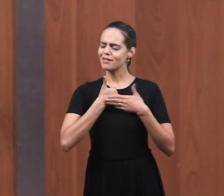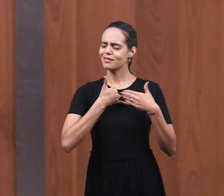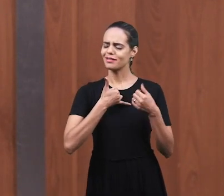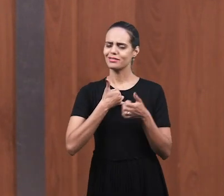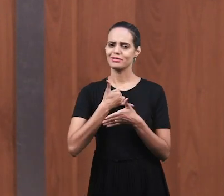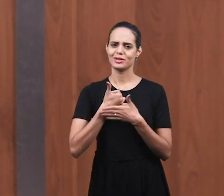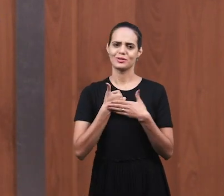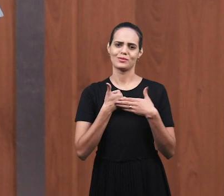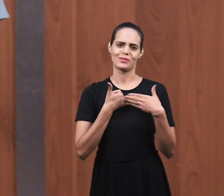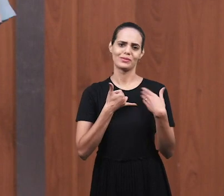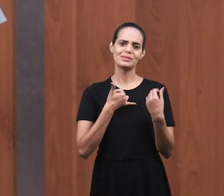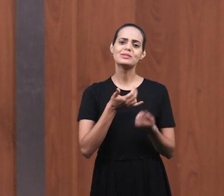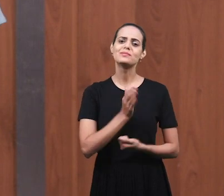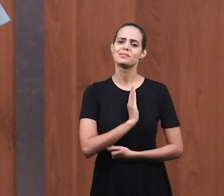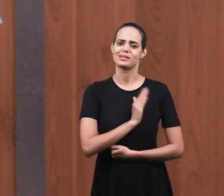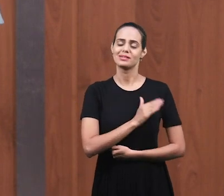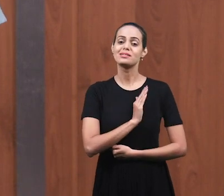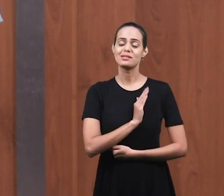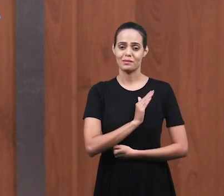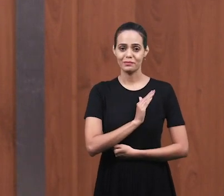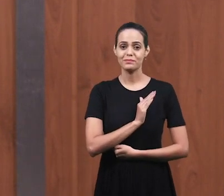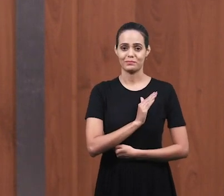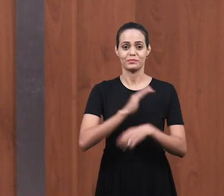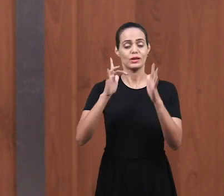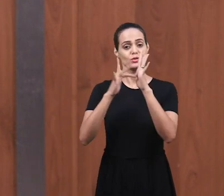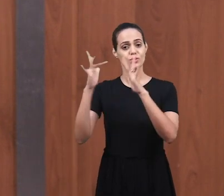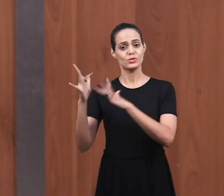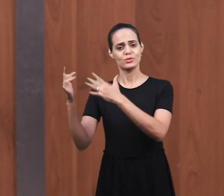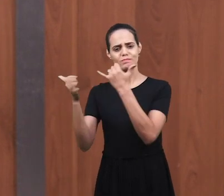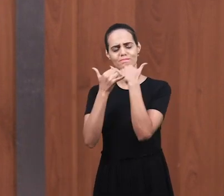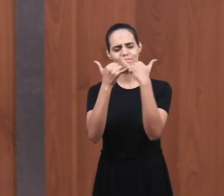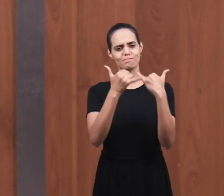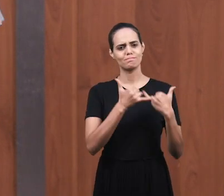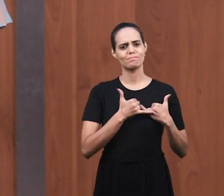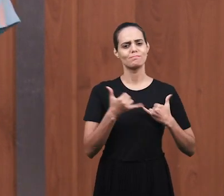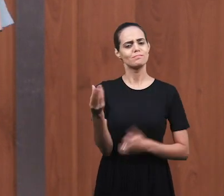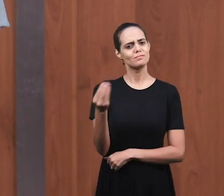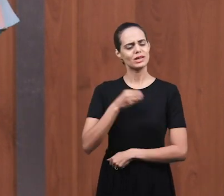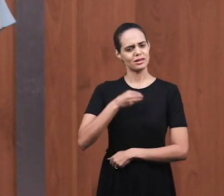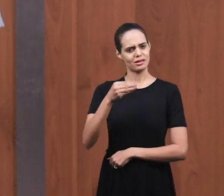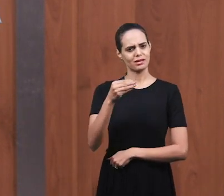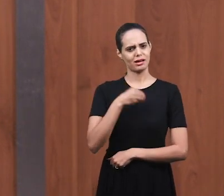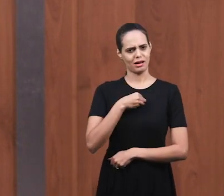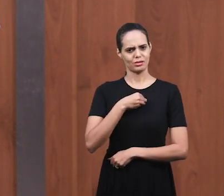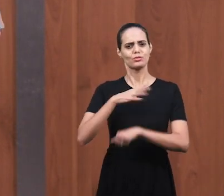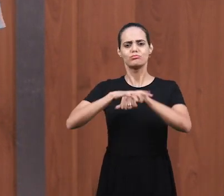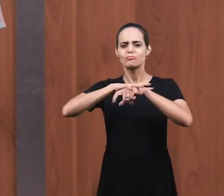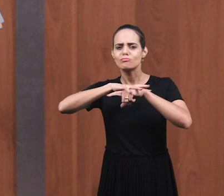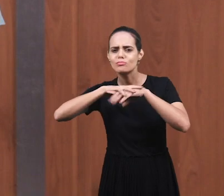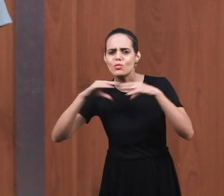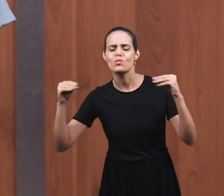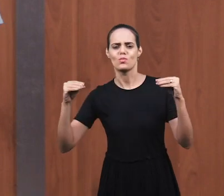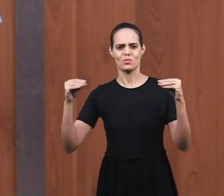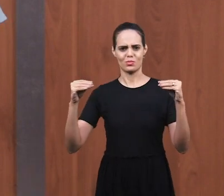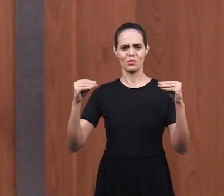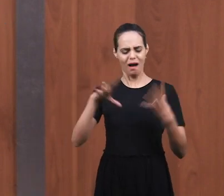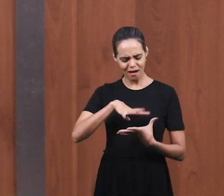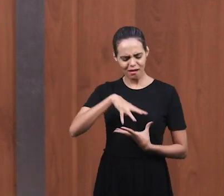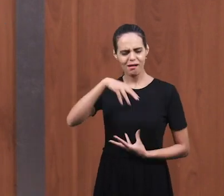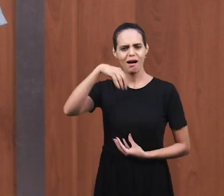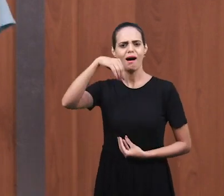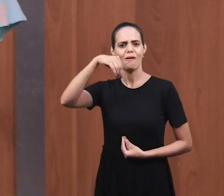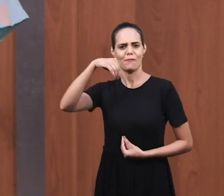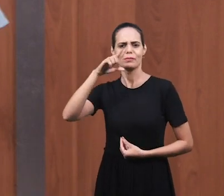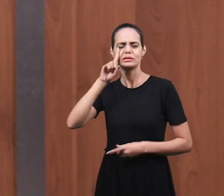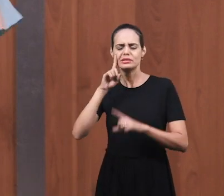et son soin d'écouter sa douce voix à parler à notre cœur. Jésus est celui qui a pardonné nos péchés, a guéri nos blessures